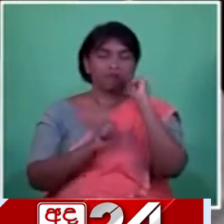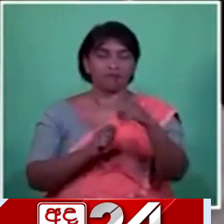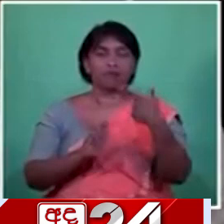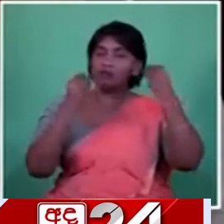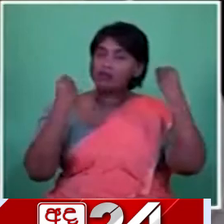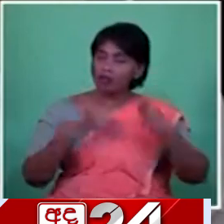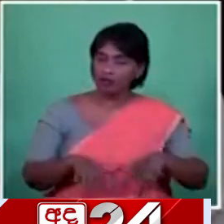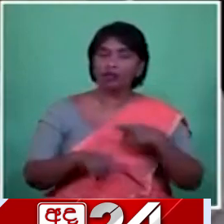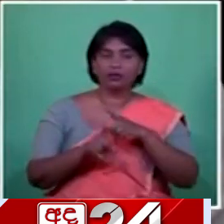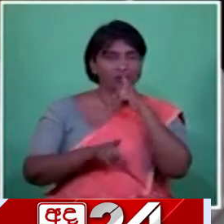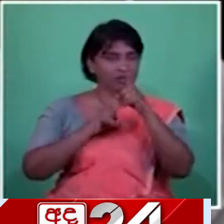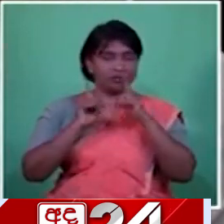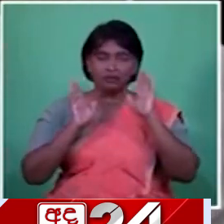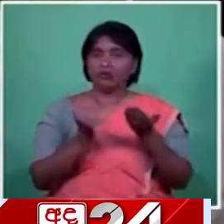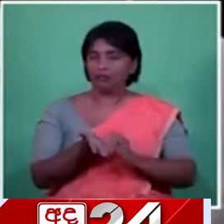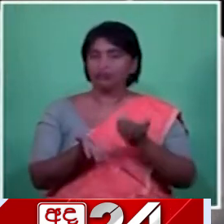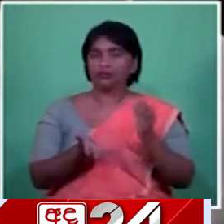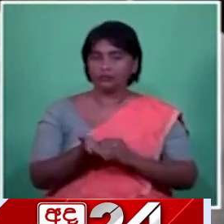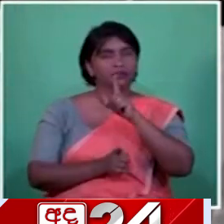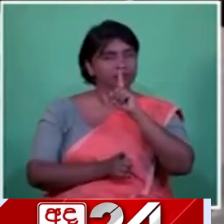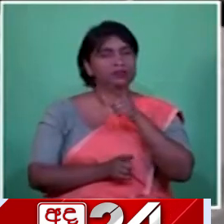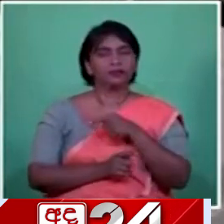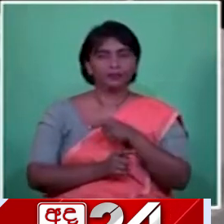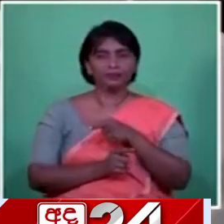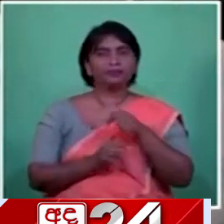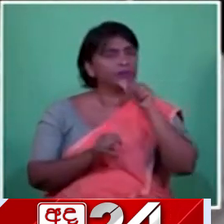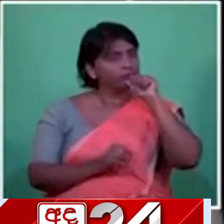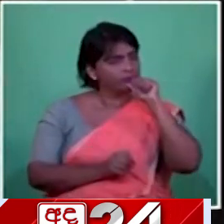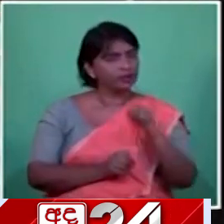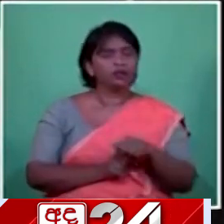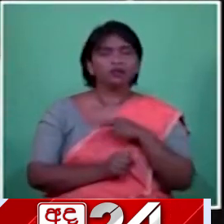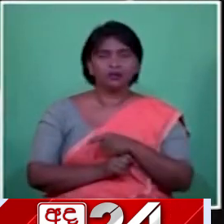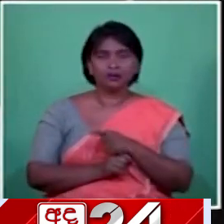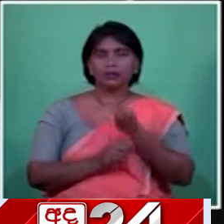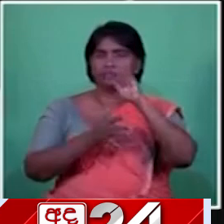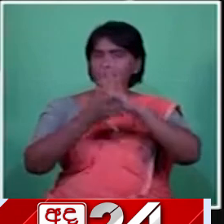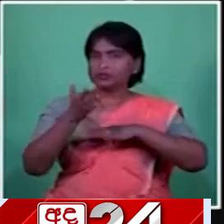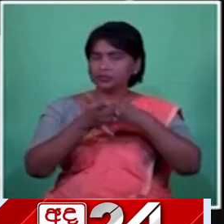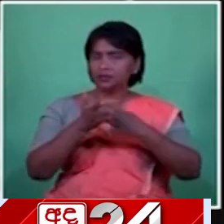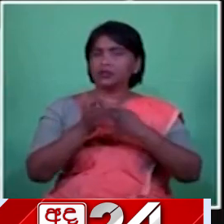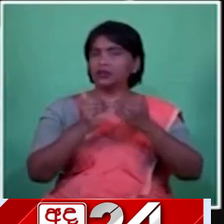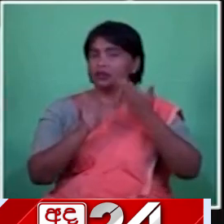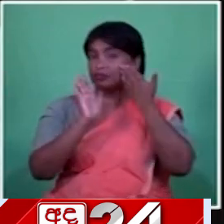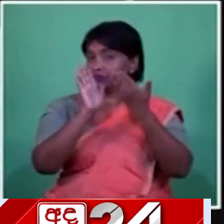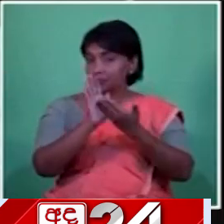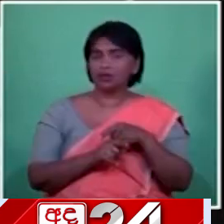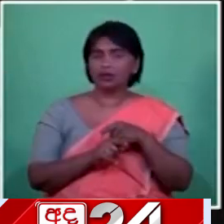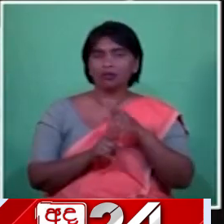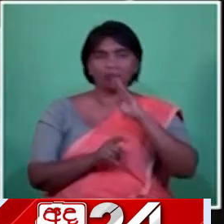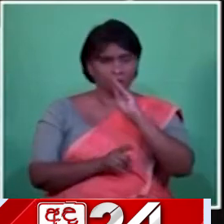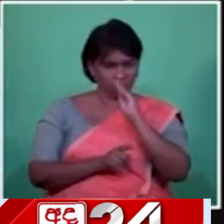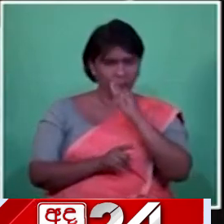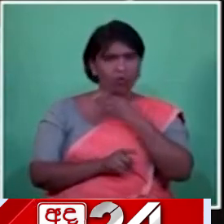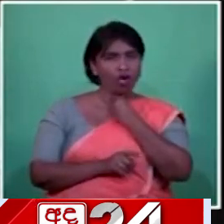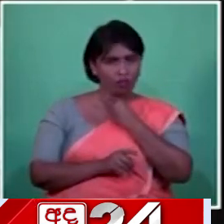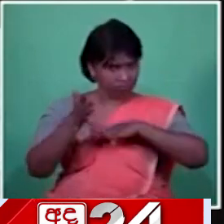රට බංකොලොත් කියන කතාව දිගින් දිගටම කියාගෙන කියාගෙන යනවා. ඒතර ඇත්තටම මේ අයවැයේ ඉදිරිපත් කරලා තියෙන්නේ